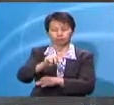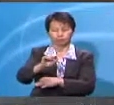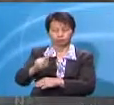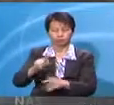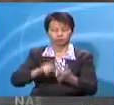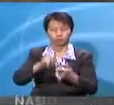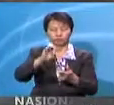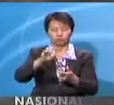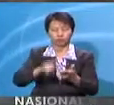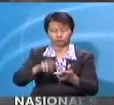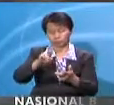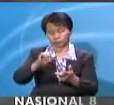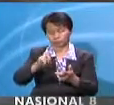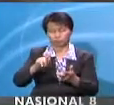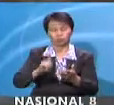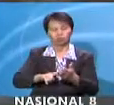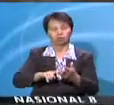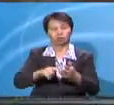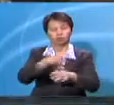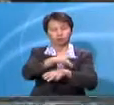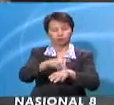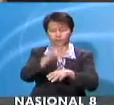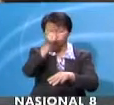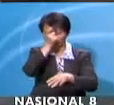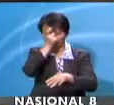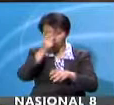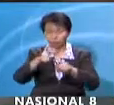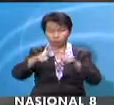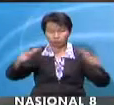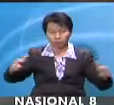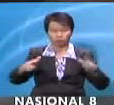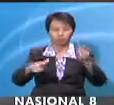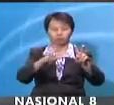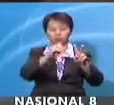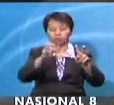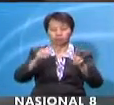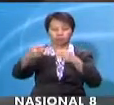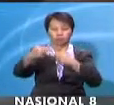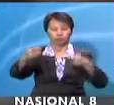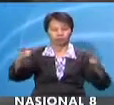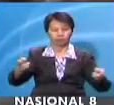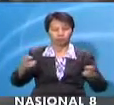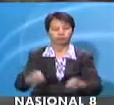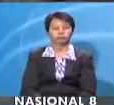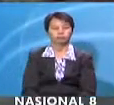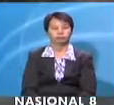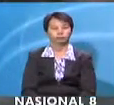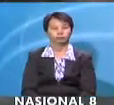Kuau, Rusa Mujur dan Padang Badak membabitkan kawasan seluas 200 hektar.